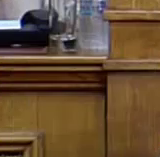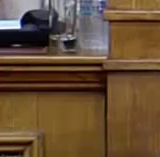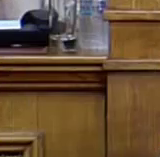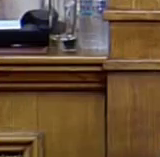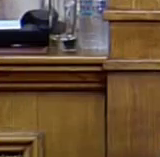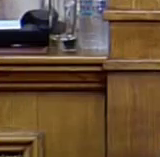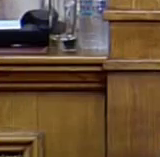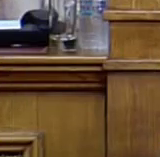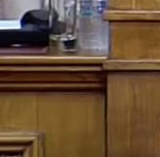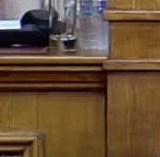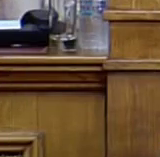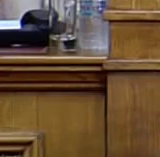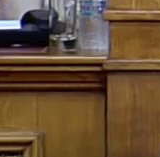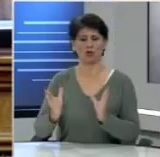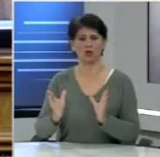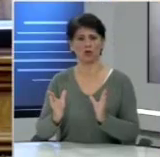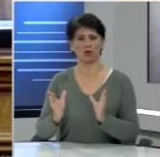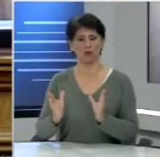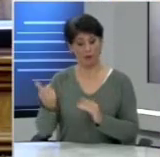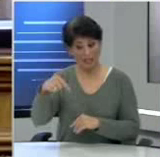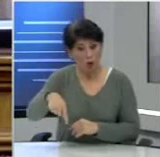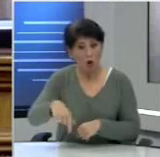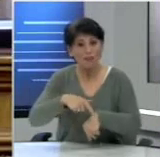Έστω και ετεροχρονισμένα, έστω και τώρα.